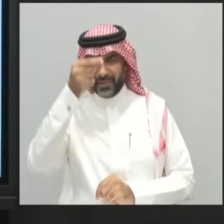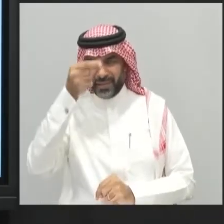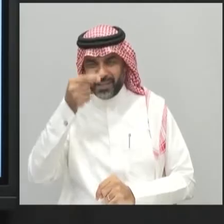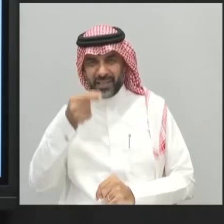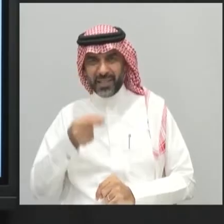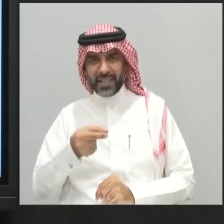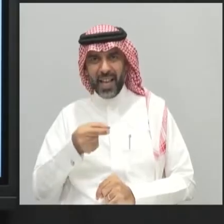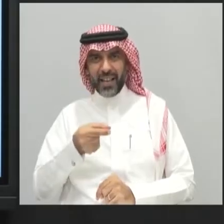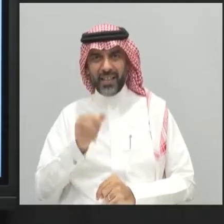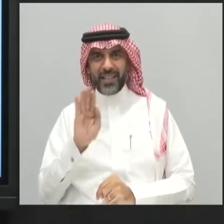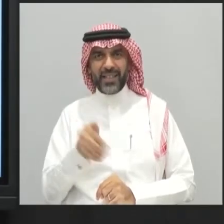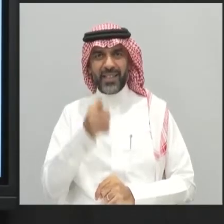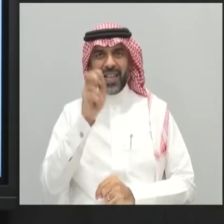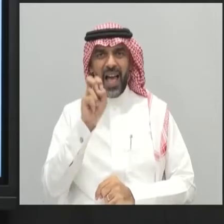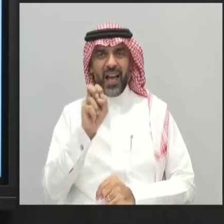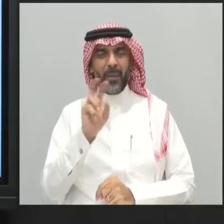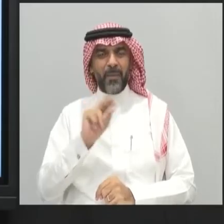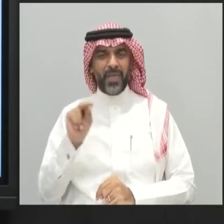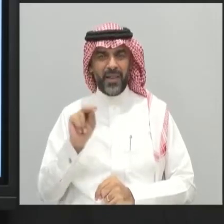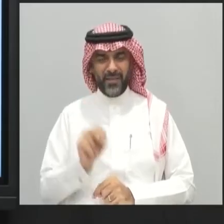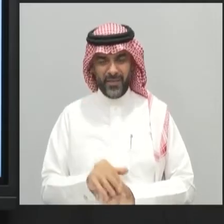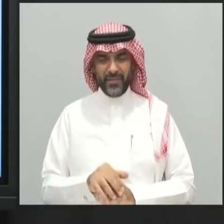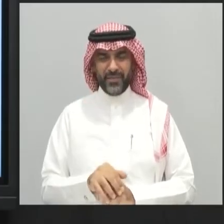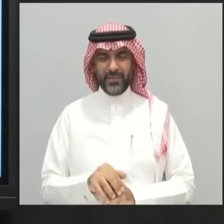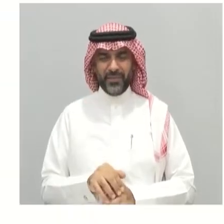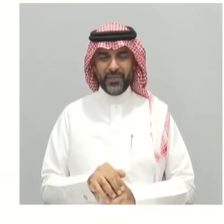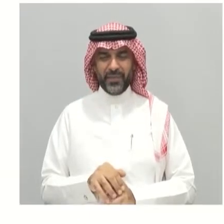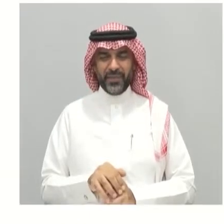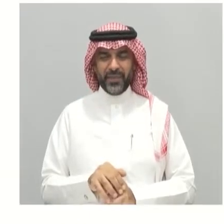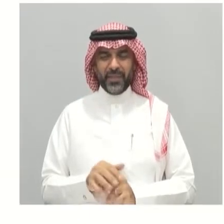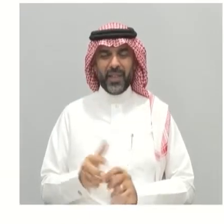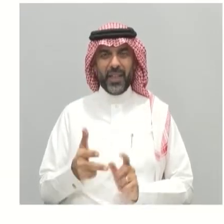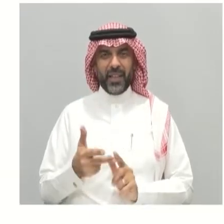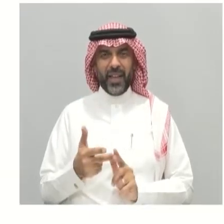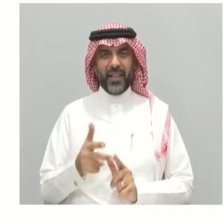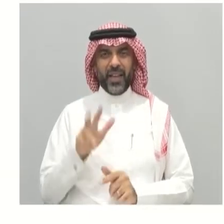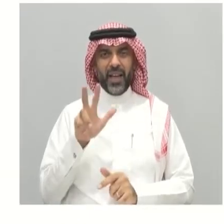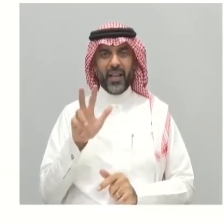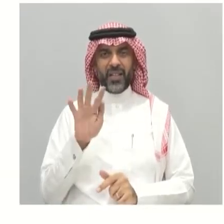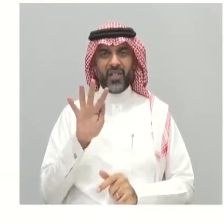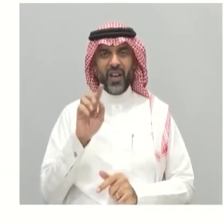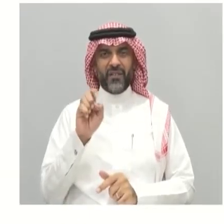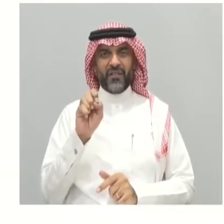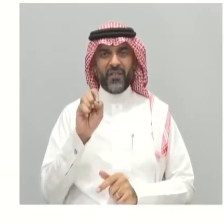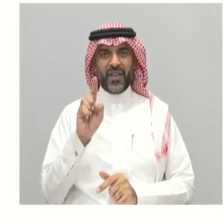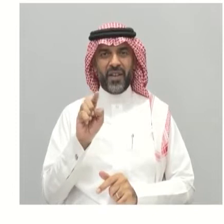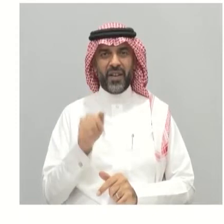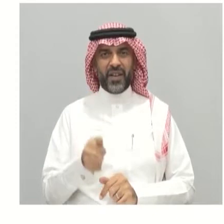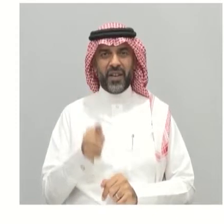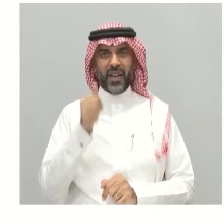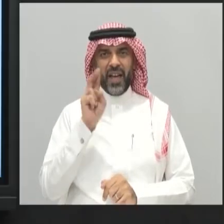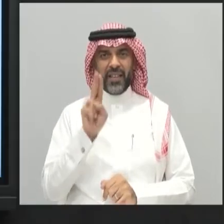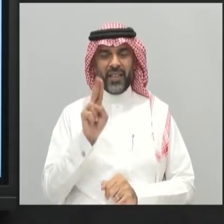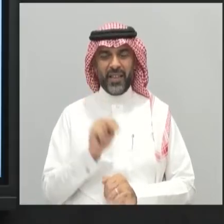كملاحظ هنا يوجد في تركيب عشب البحر ايضا تركيب الثالث الشفرات كونه نلاحظ هنا